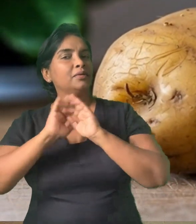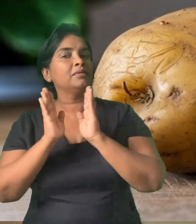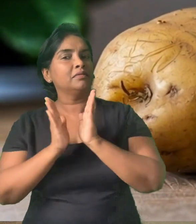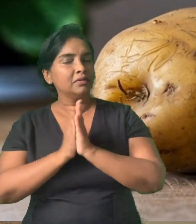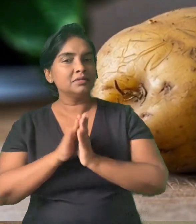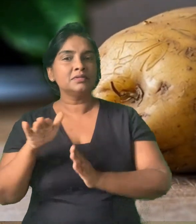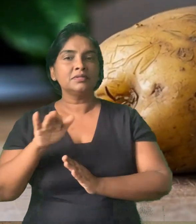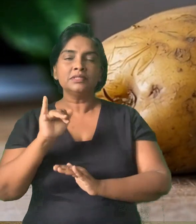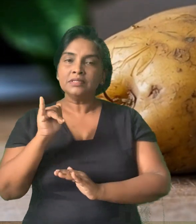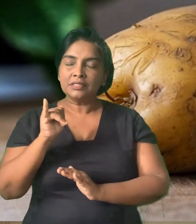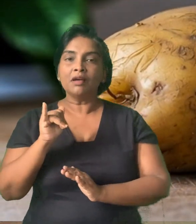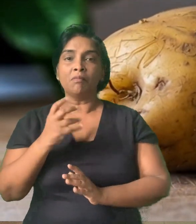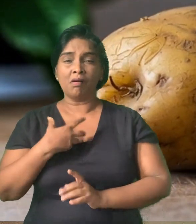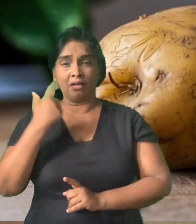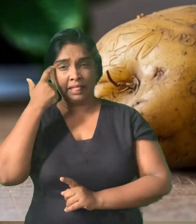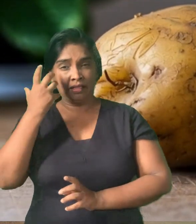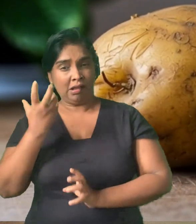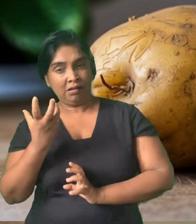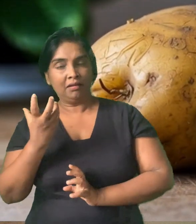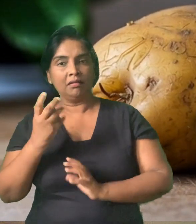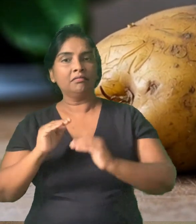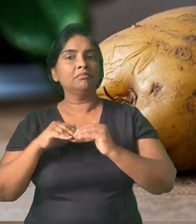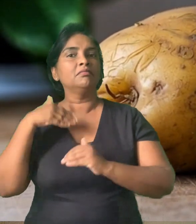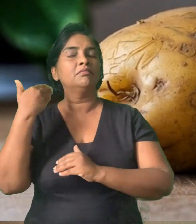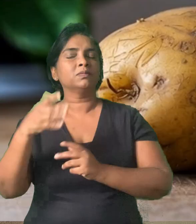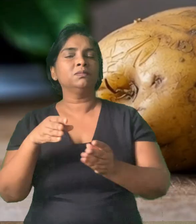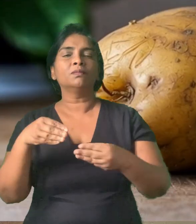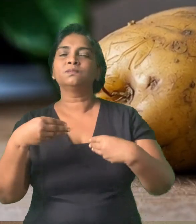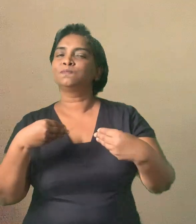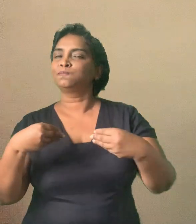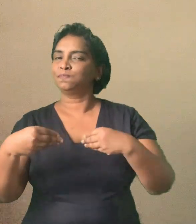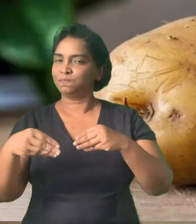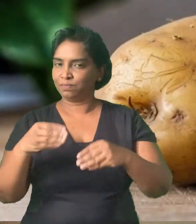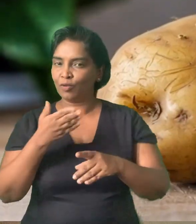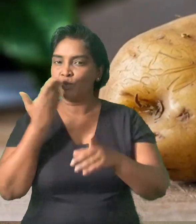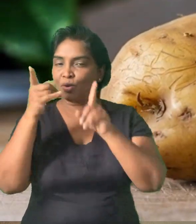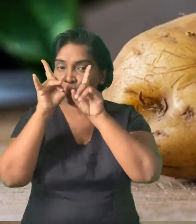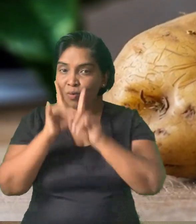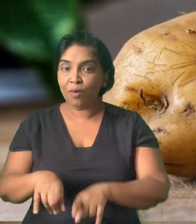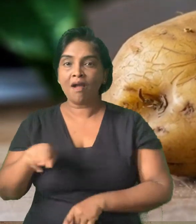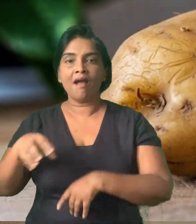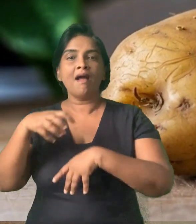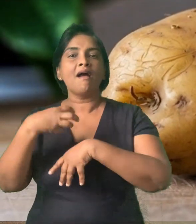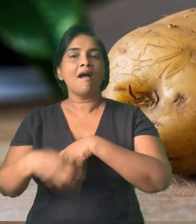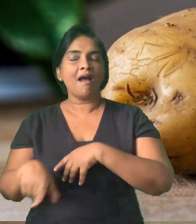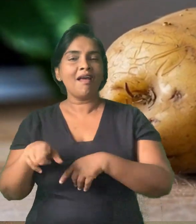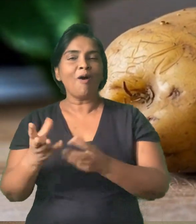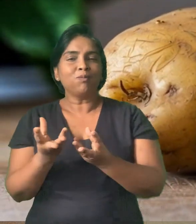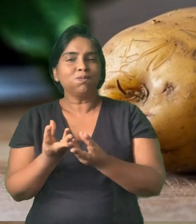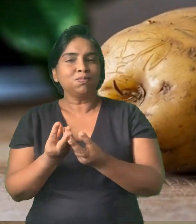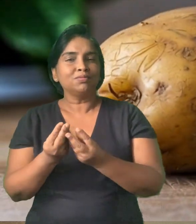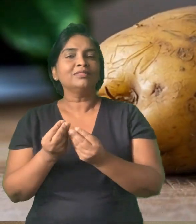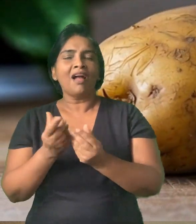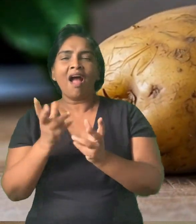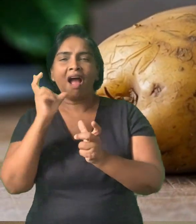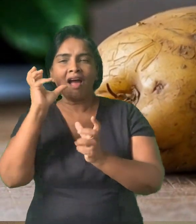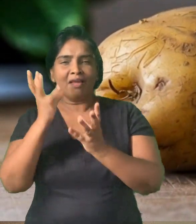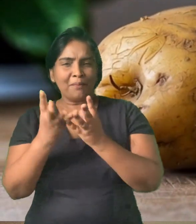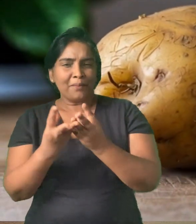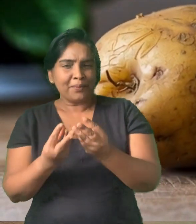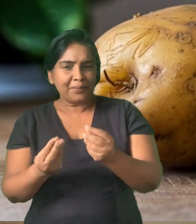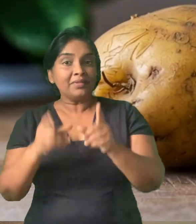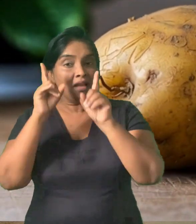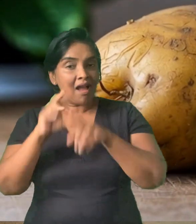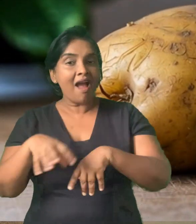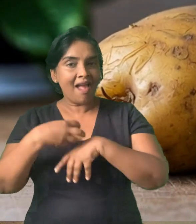හැප්පීම් එක සමහර තදට හිටපු මිනිස්සු මෘදු වෙන්න පුළුවන්. මෙන්න මේ අලගෙඩිය වගේ හරිම මෘදු. ඒ කියන්නේ පොඩි වෙලා යන